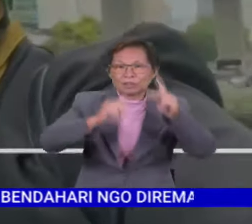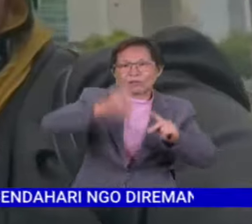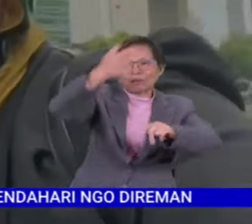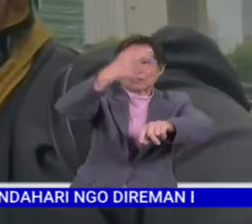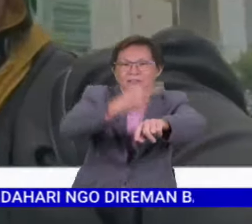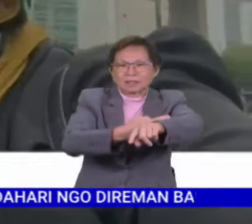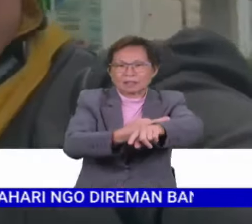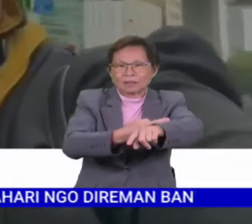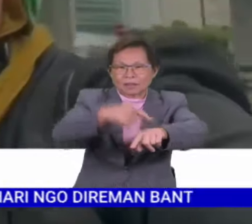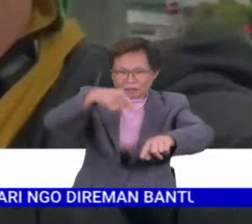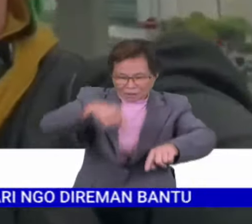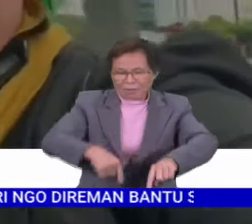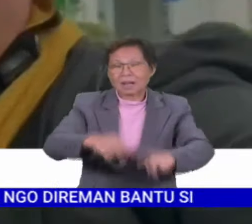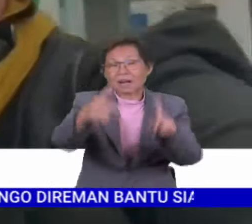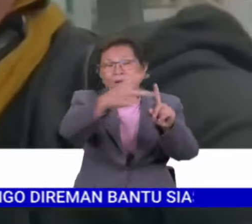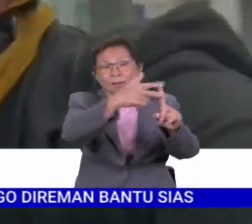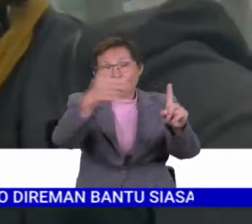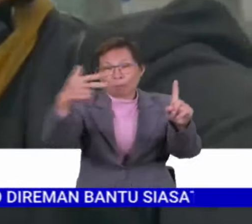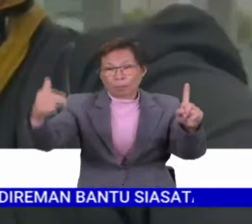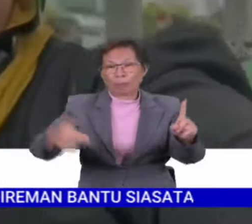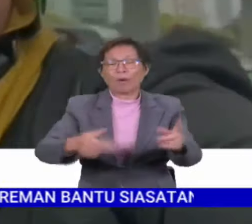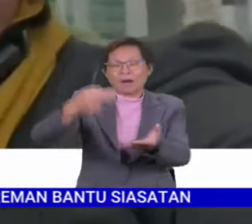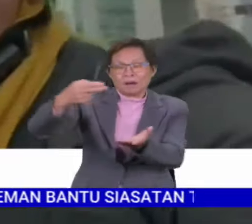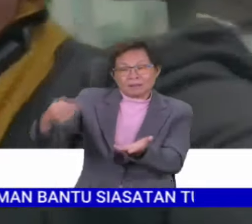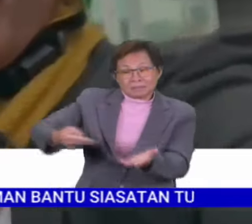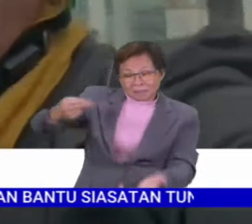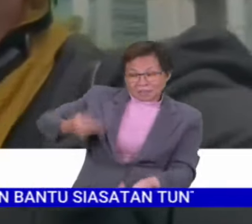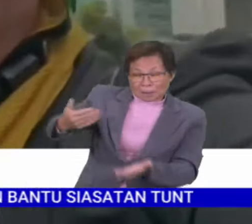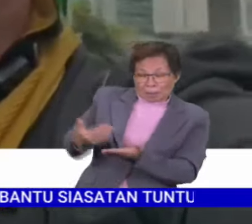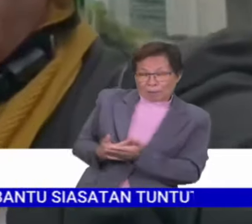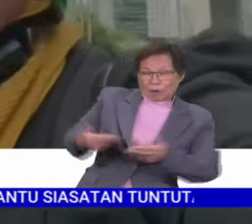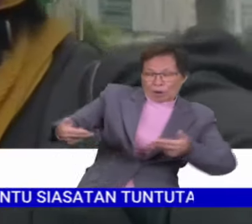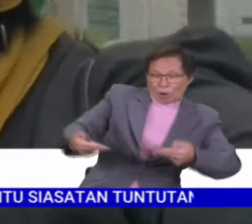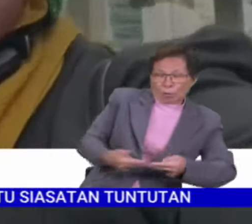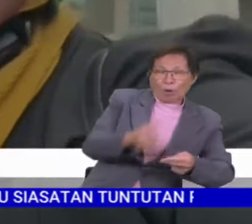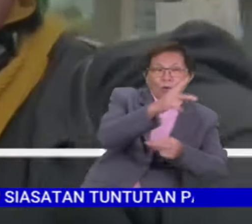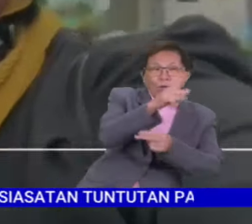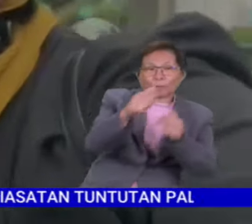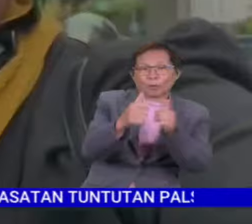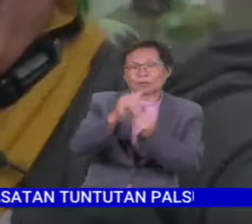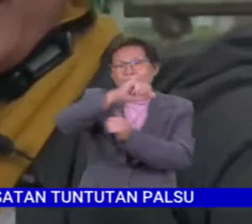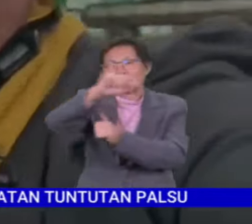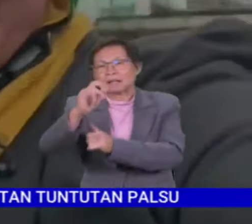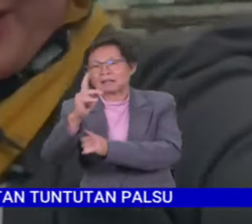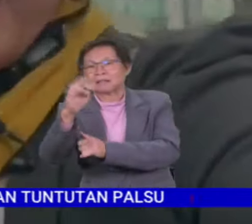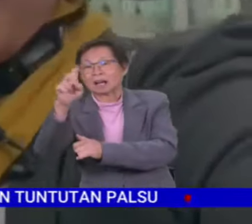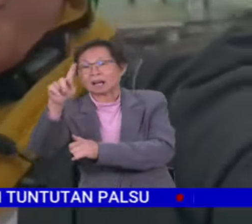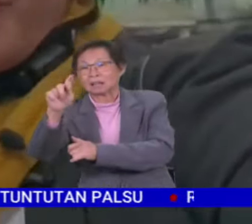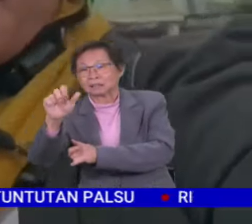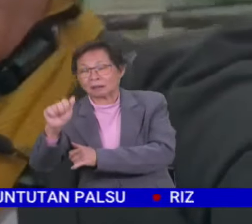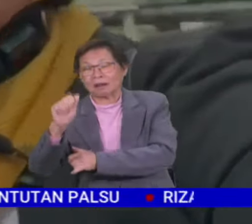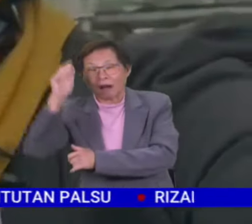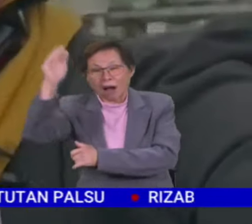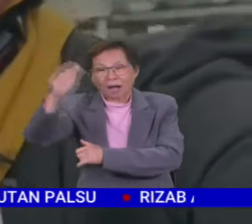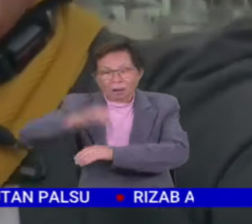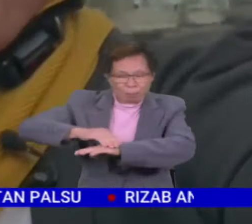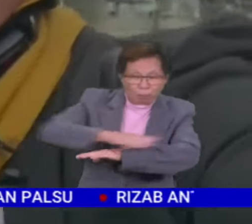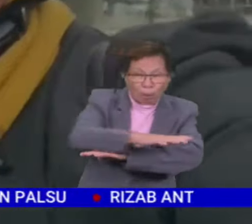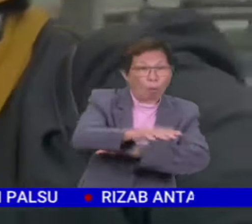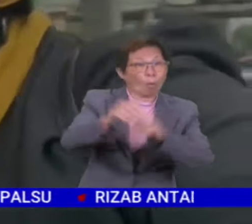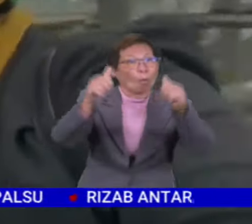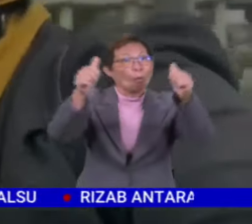Anwar Ibrahim ke Indonesia membuka satu lembaran baharu hubungan dua hala Kuala Lumpur dan Jakarta. Ia bakal membawa impak besar